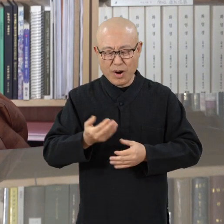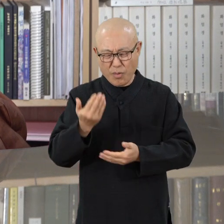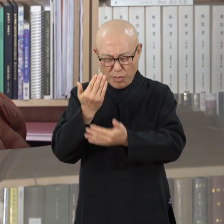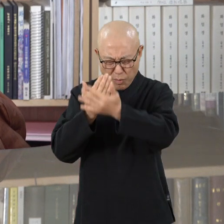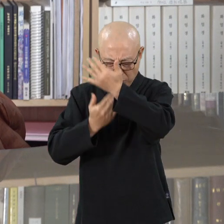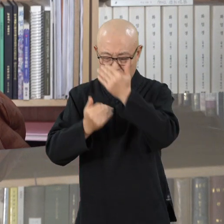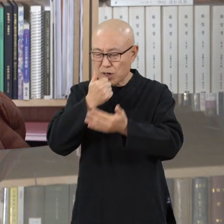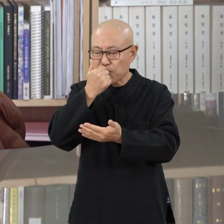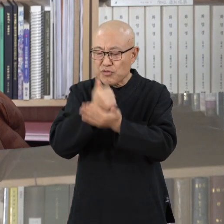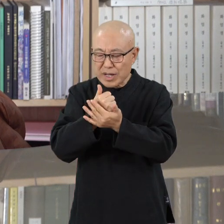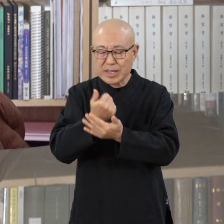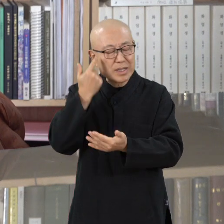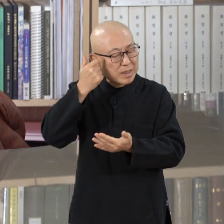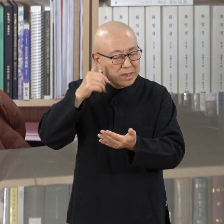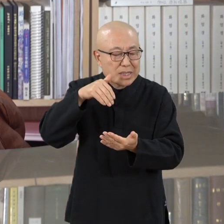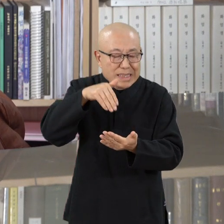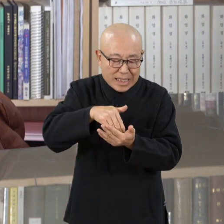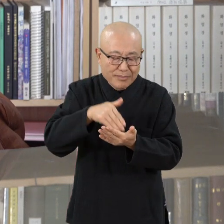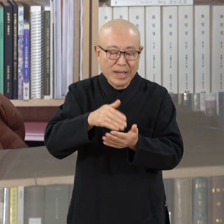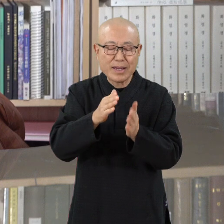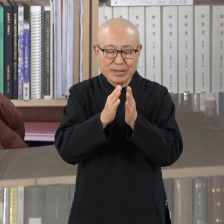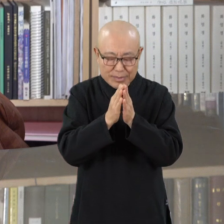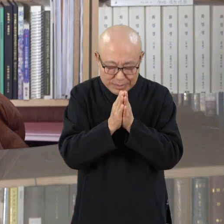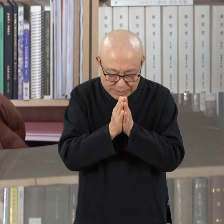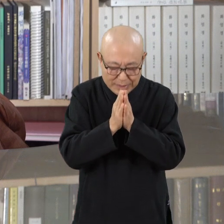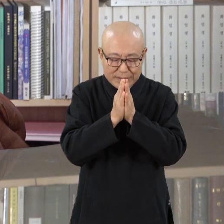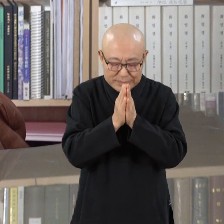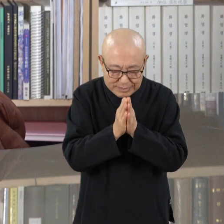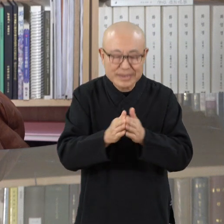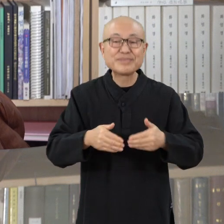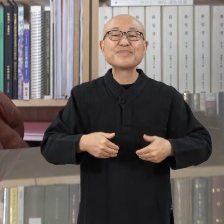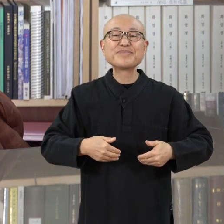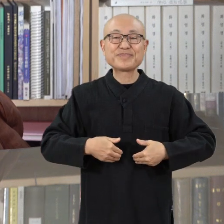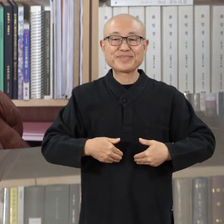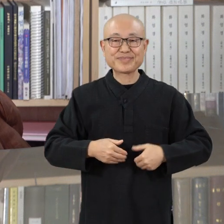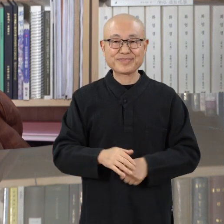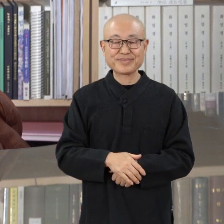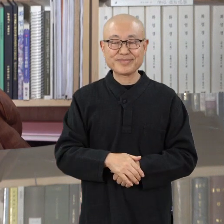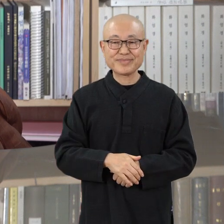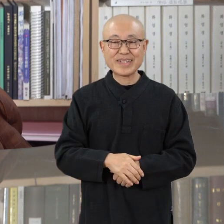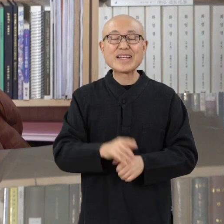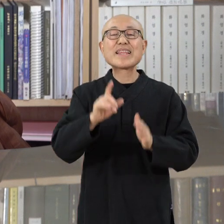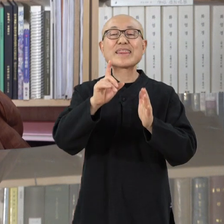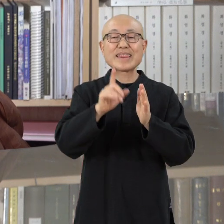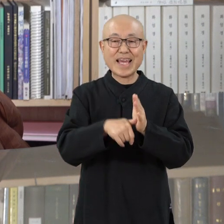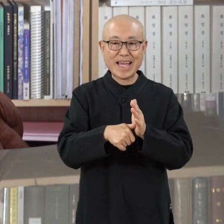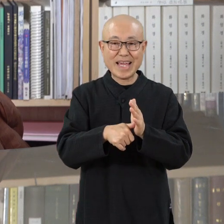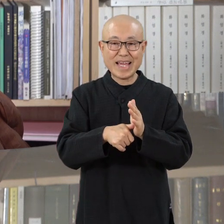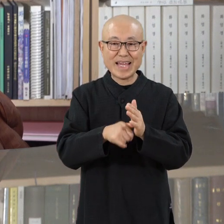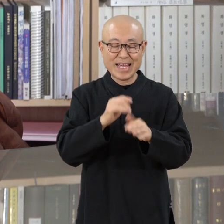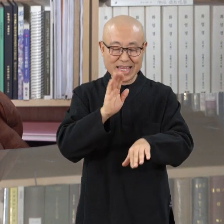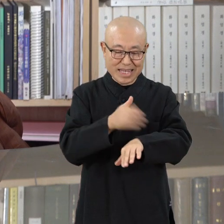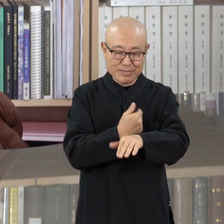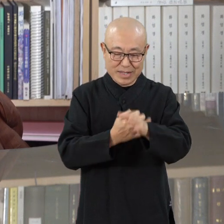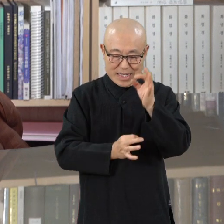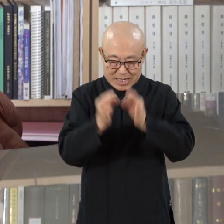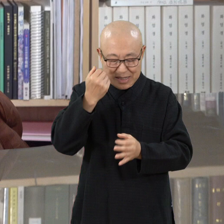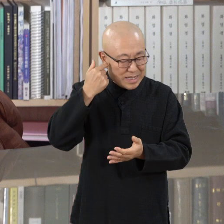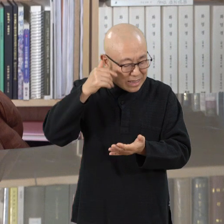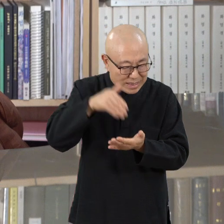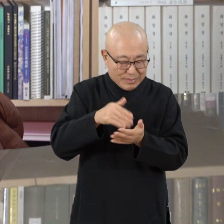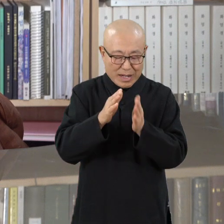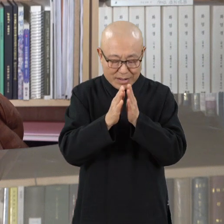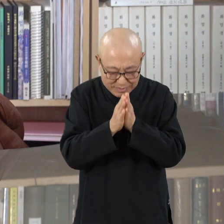모두 참회합니다. 이렇게 한번 기도해 보세요. 그러면 점점점 내가 잘못한 거, 그것도